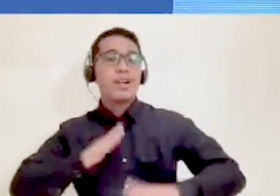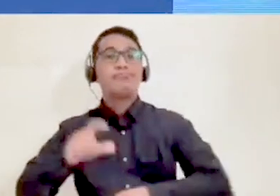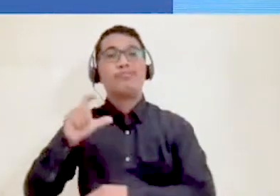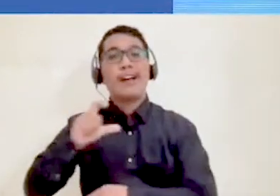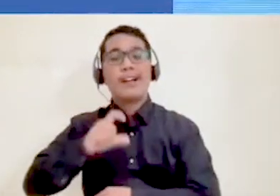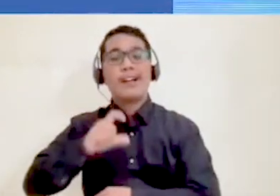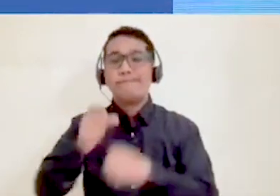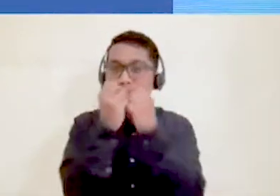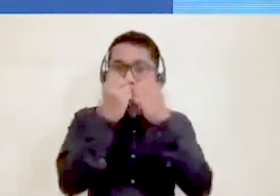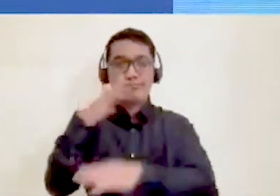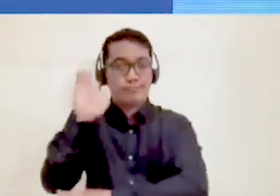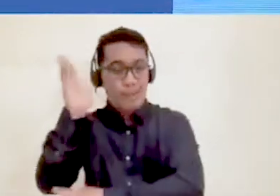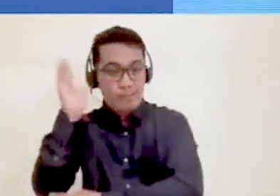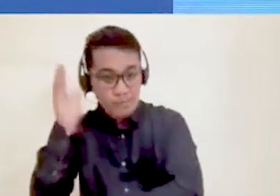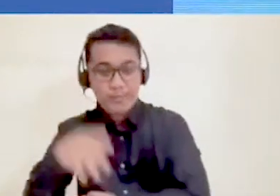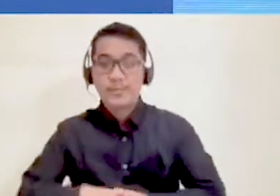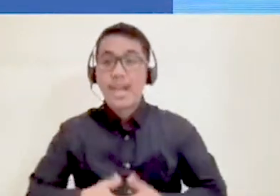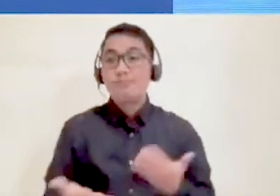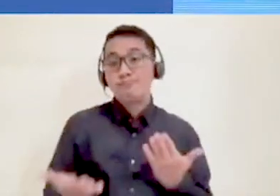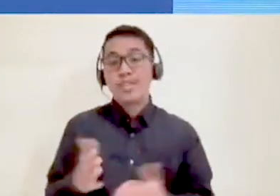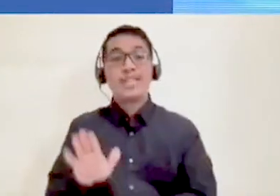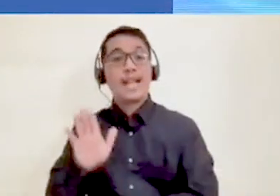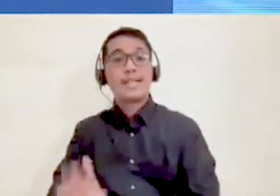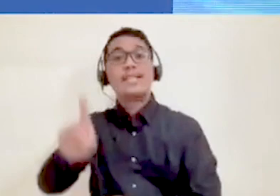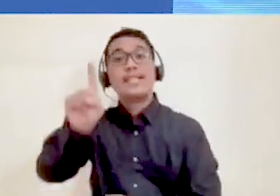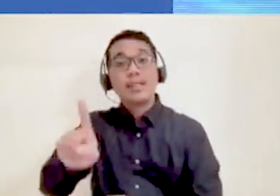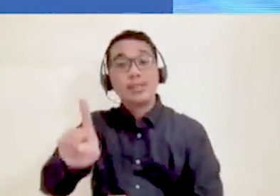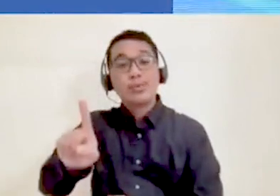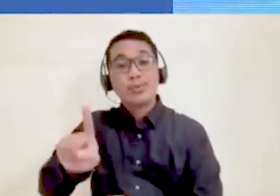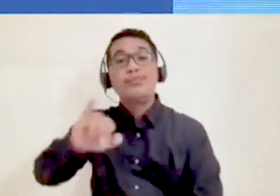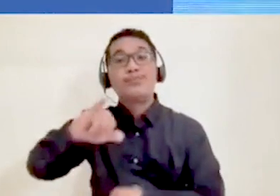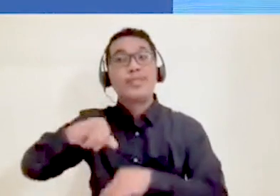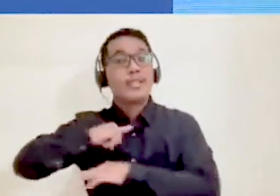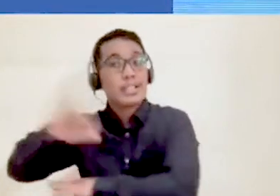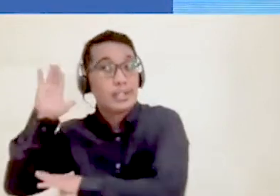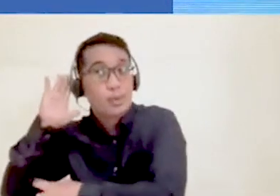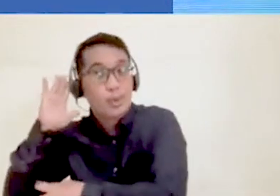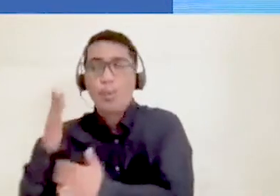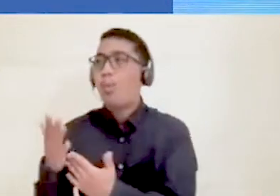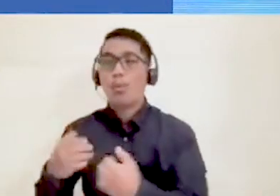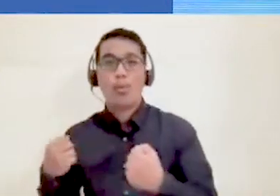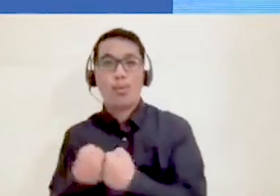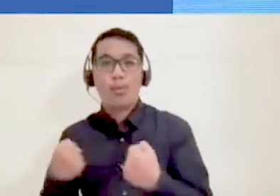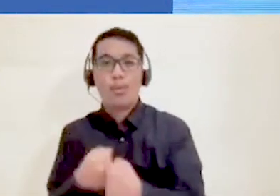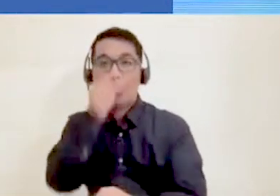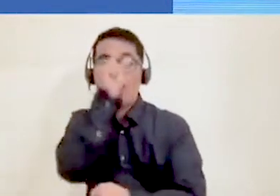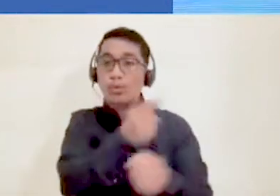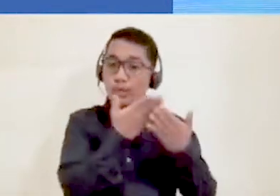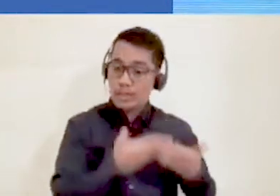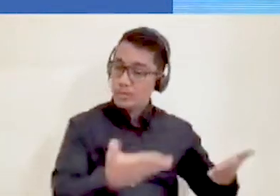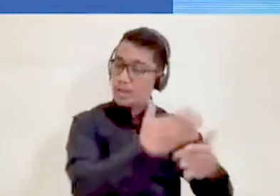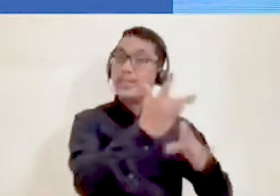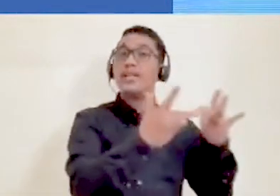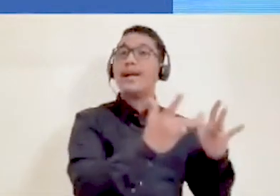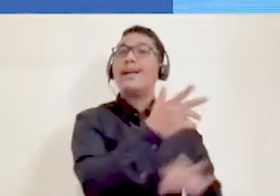yang akan menjadi satu isu yang merasa ya sangat menantang untuk literasi digital di masyarakat